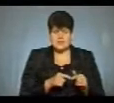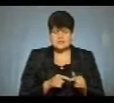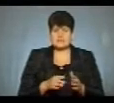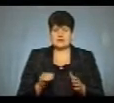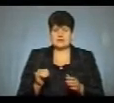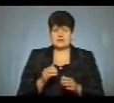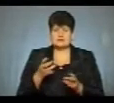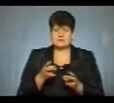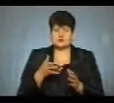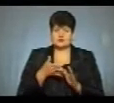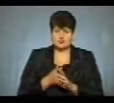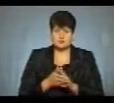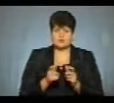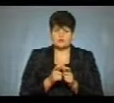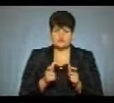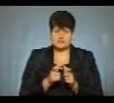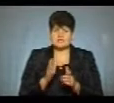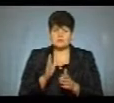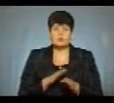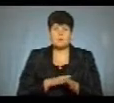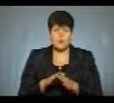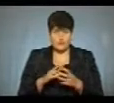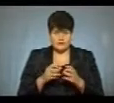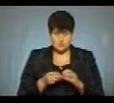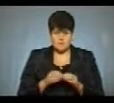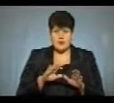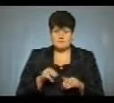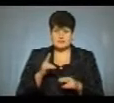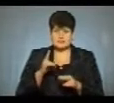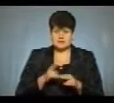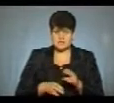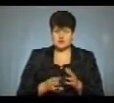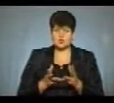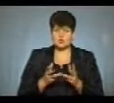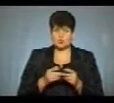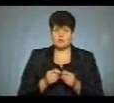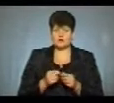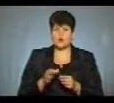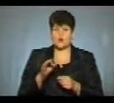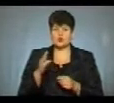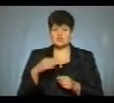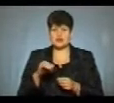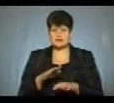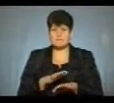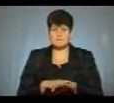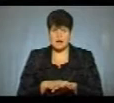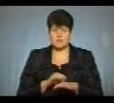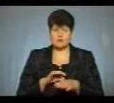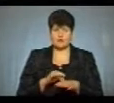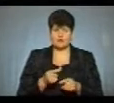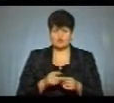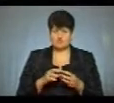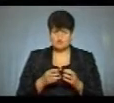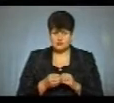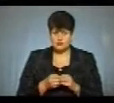що в квитанціях буде повна сума, потім, після закінчення розрахункового періоду, Ощадбанк проводить цю суму, і